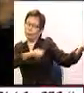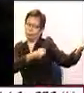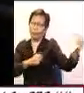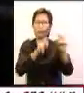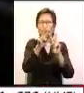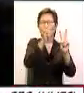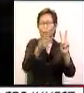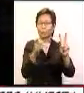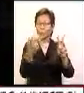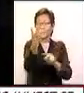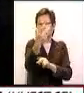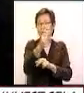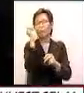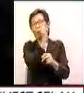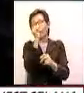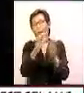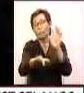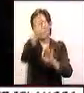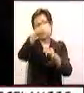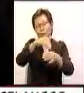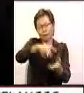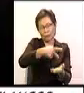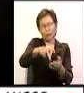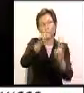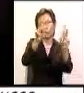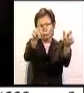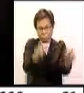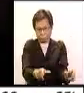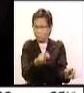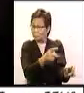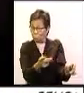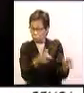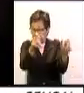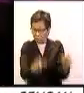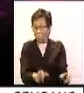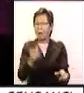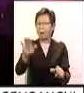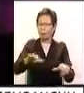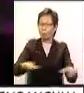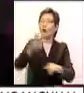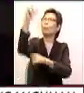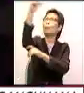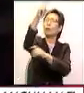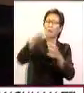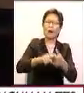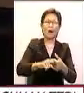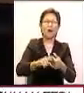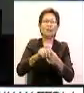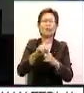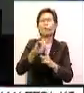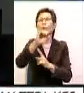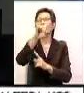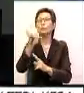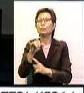ini. 3 lagu yang menjadi pilihan pada konsert duo legenda nanti adalah Engkau Laksana Bulan, Fatwa Pujangga